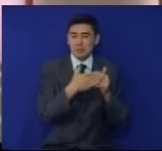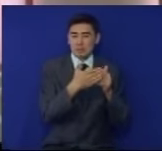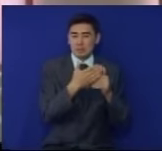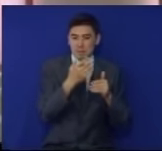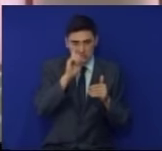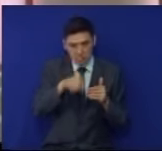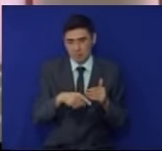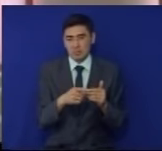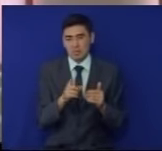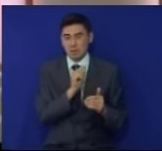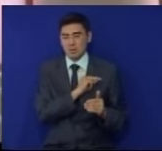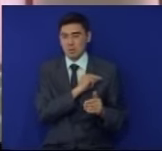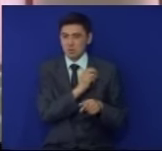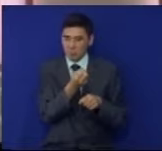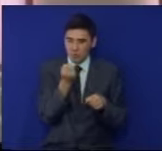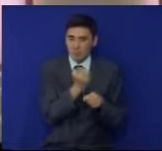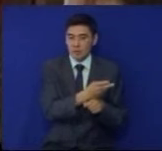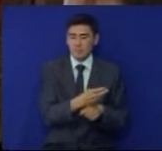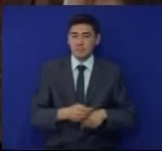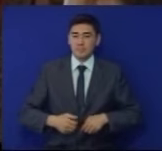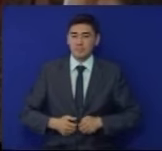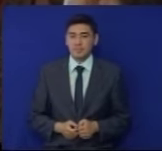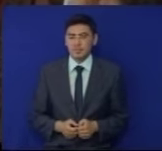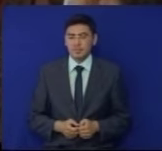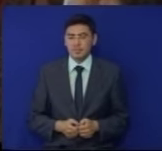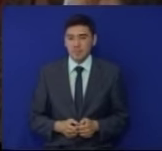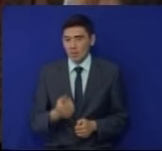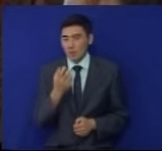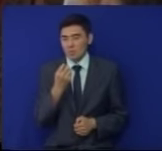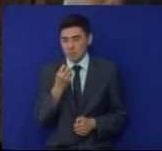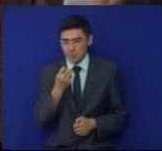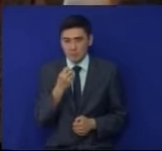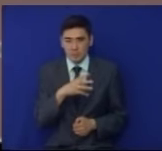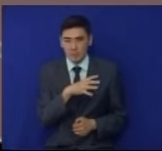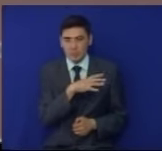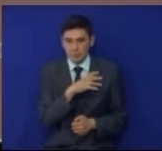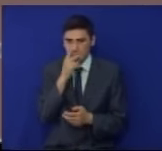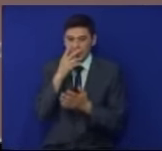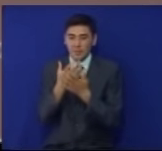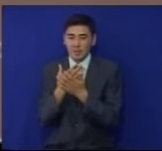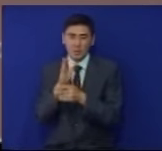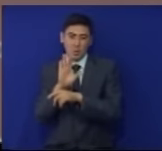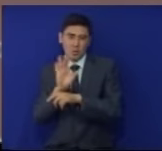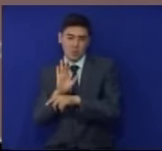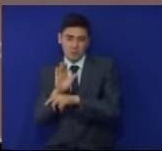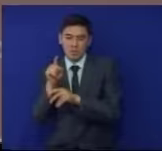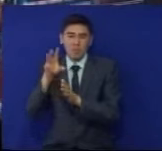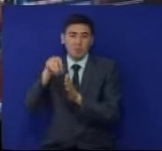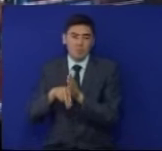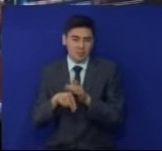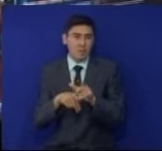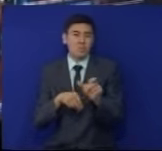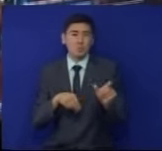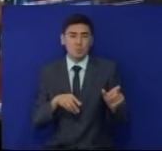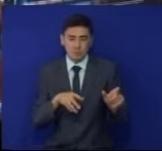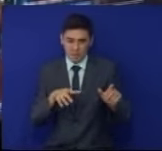до вопроса освобождения от должности. Во время встречи государственным служащим продемонстрировали видеоролик, подготовленный департаментом,